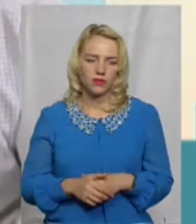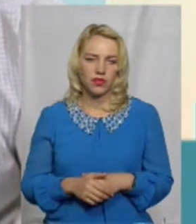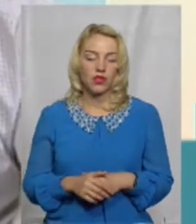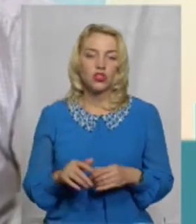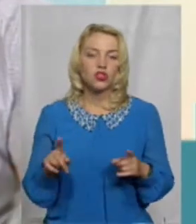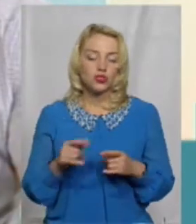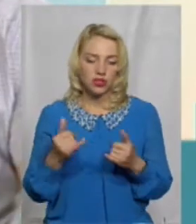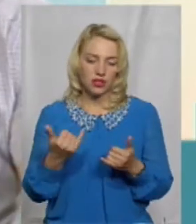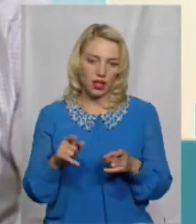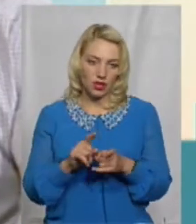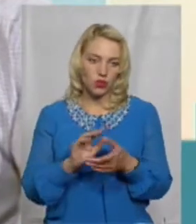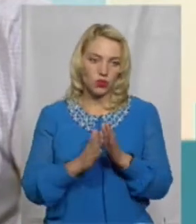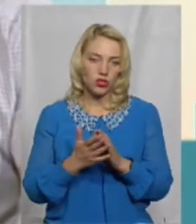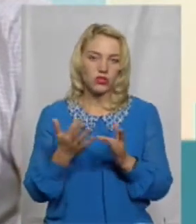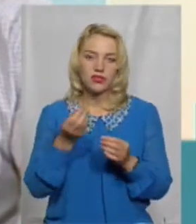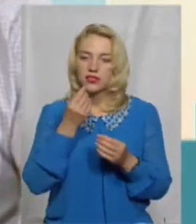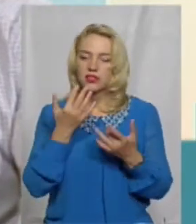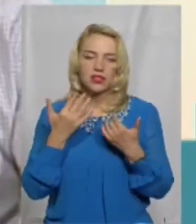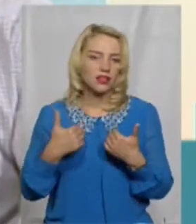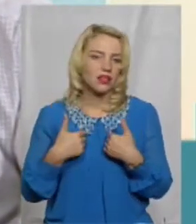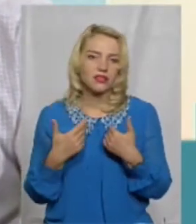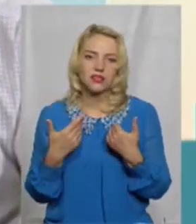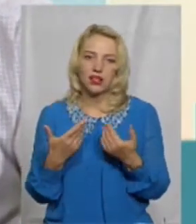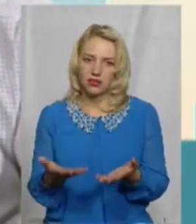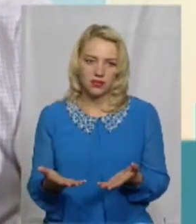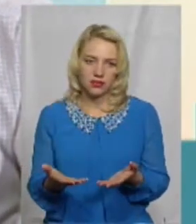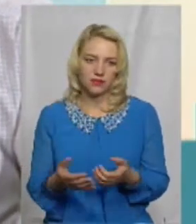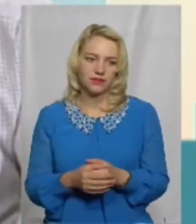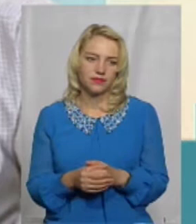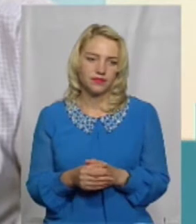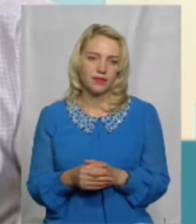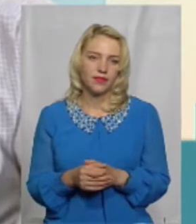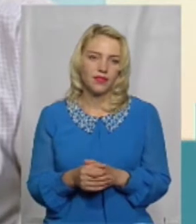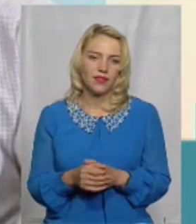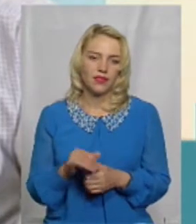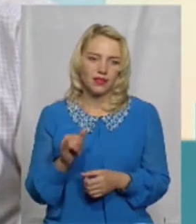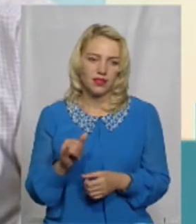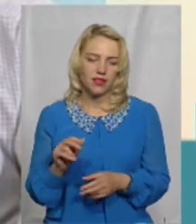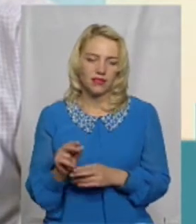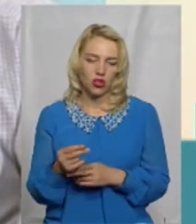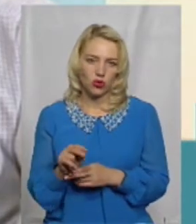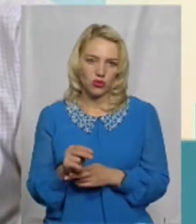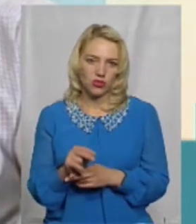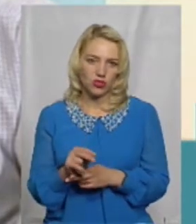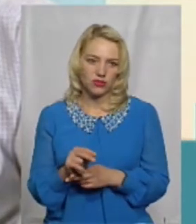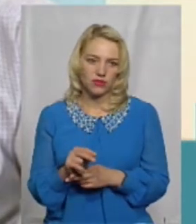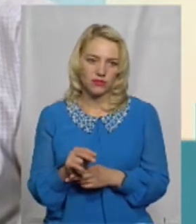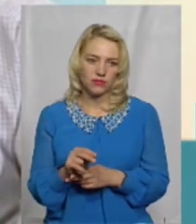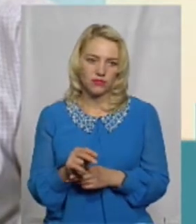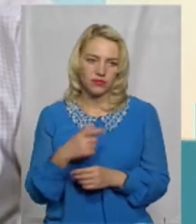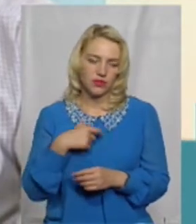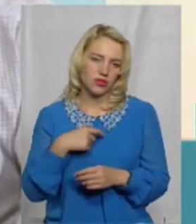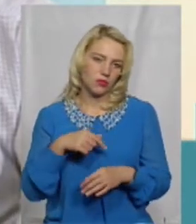в такі умови, що можуть їсти скільки хтять. І, скажімо, і вилікувши